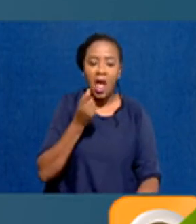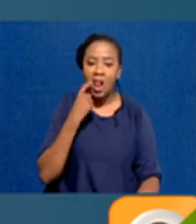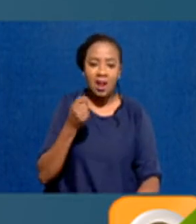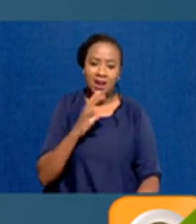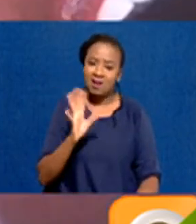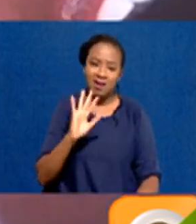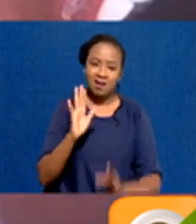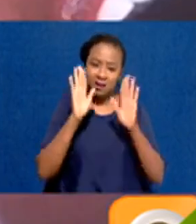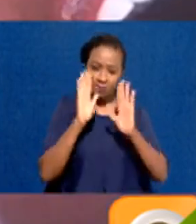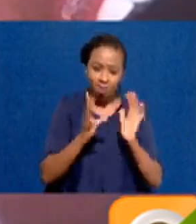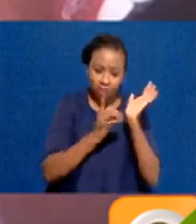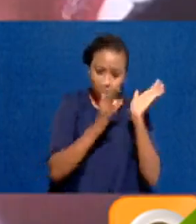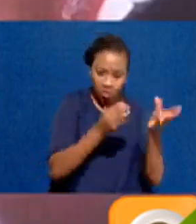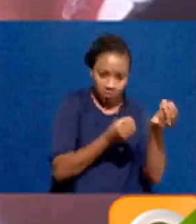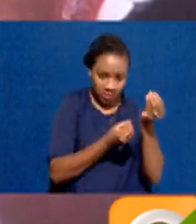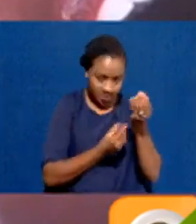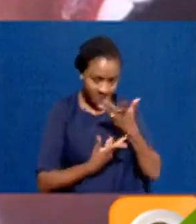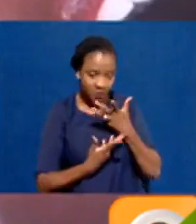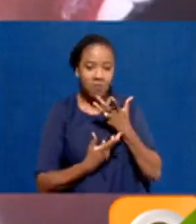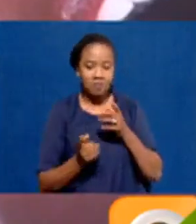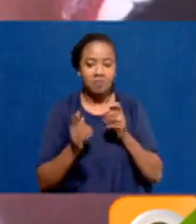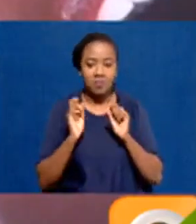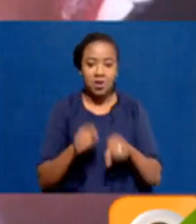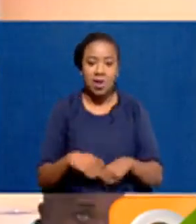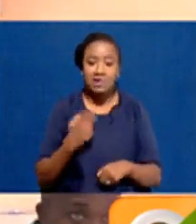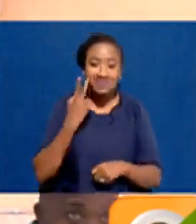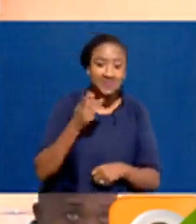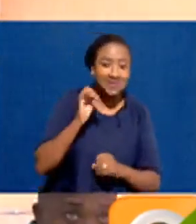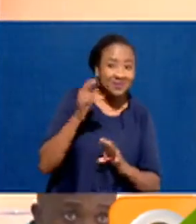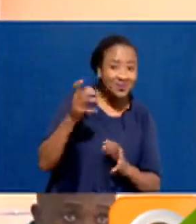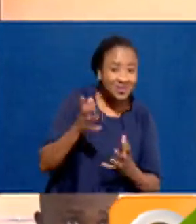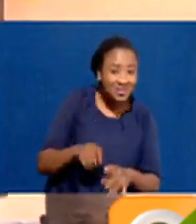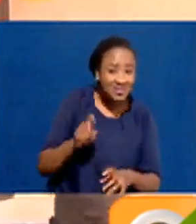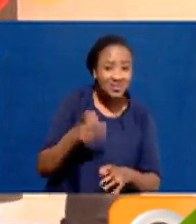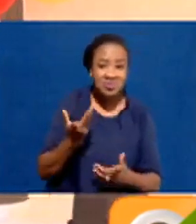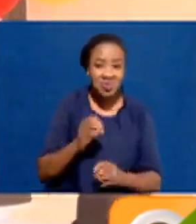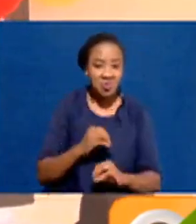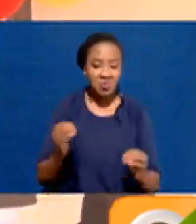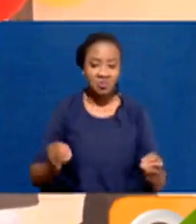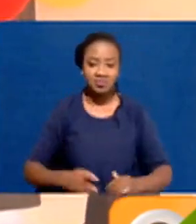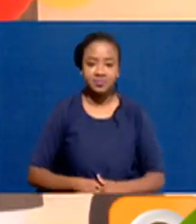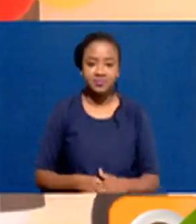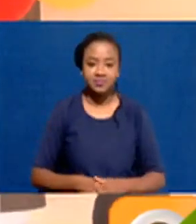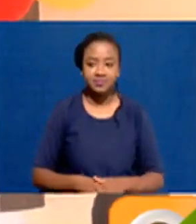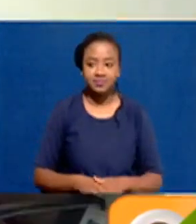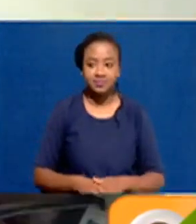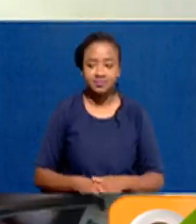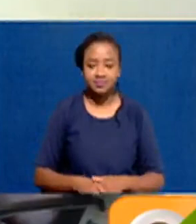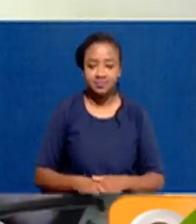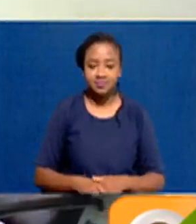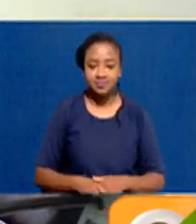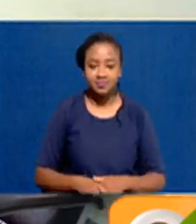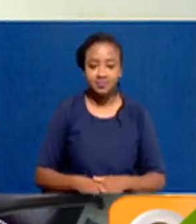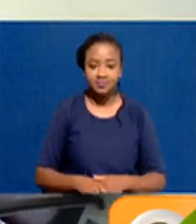vizuri kuongea na mhudumu wa afya ili ujulikane kama unahitaji haya madini. Laura Otieno nikiripotia makala